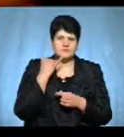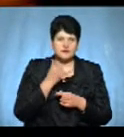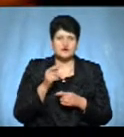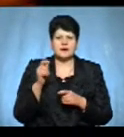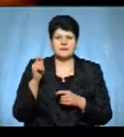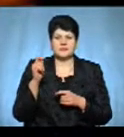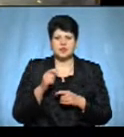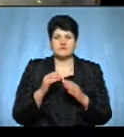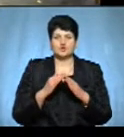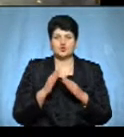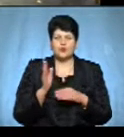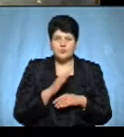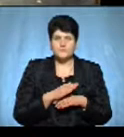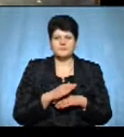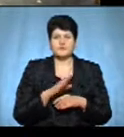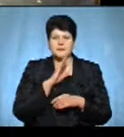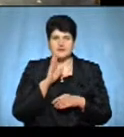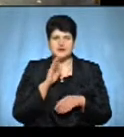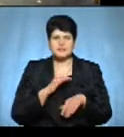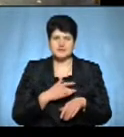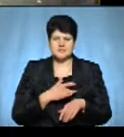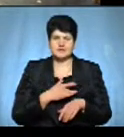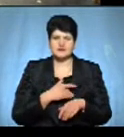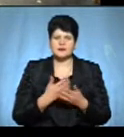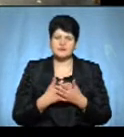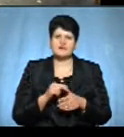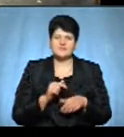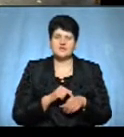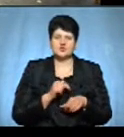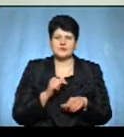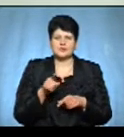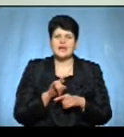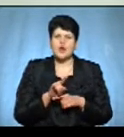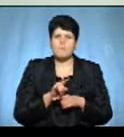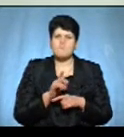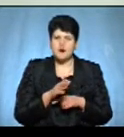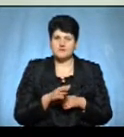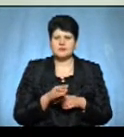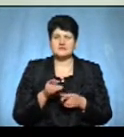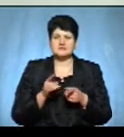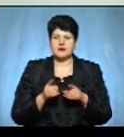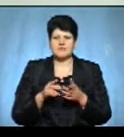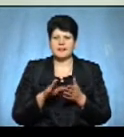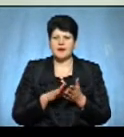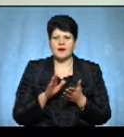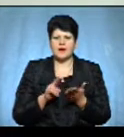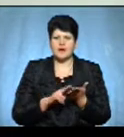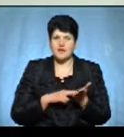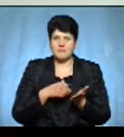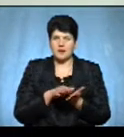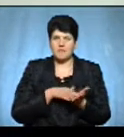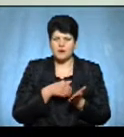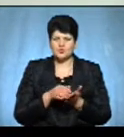я приїжджав додому. Материнське серце, скажімо так, відчувало в певних моментах, що я її обманюю. Насправді не канапки машу, як з перших